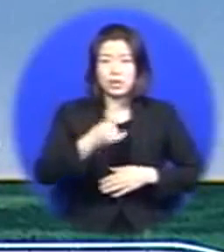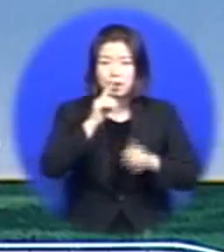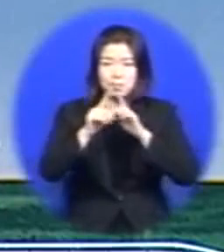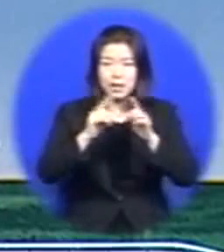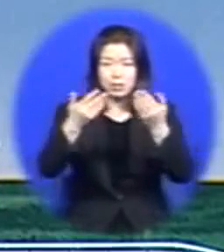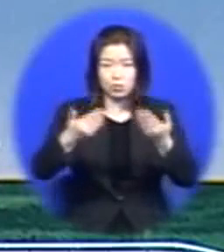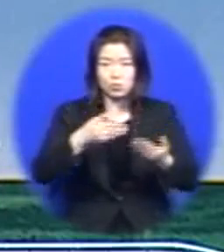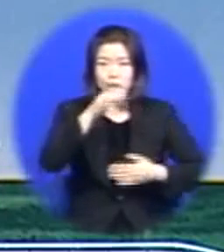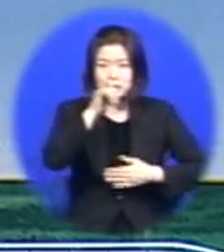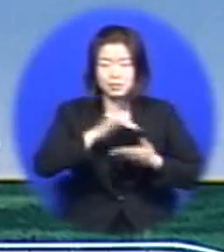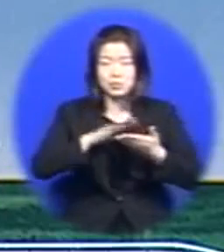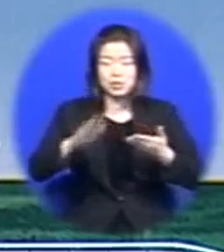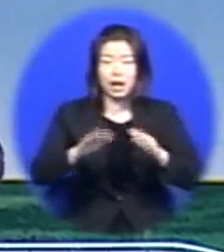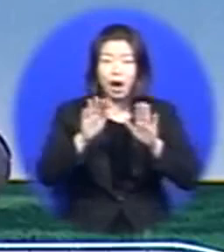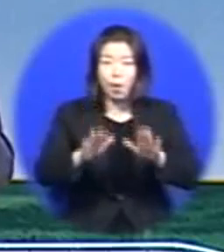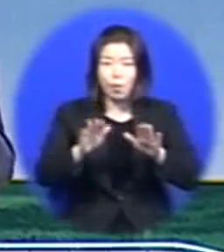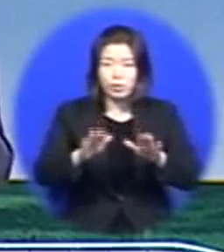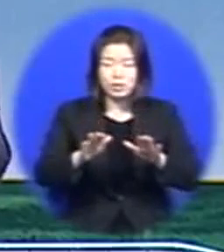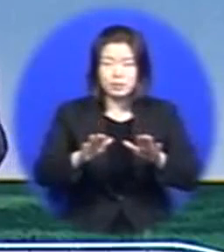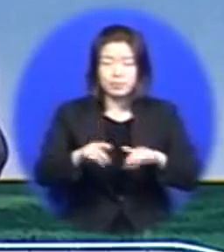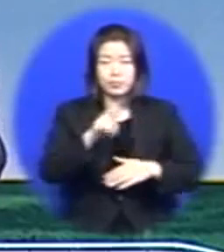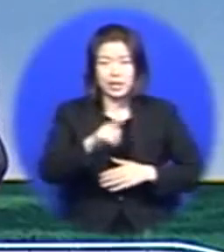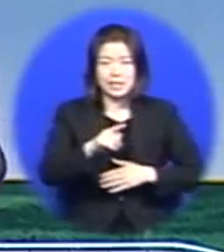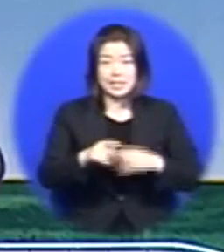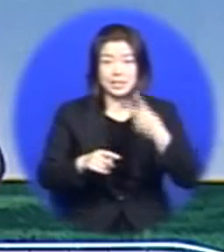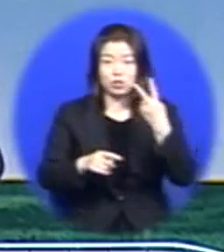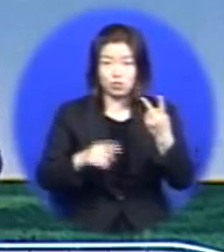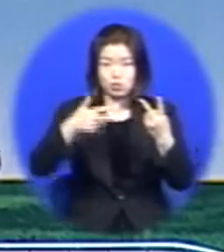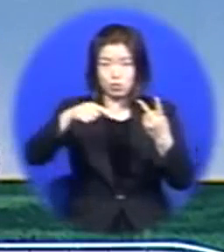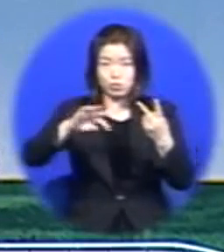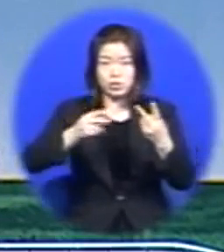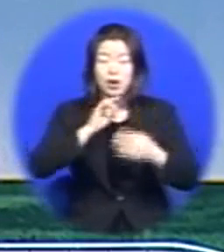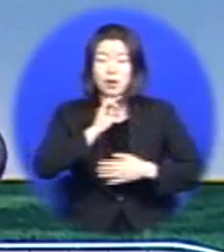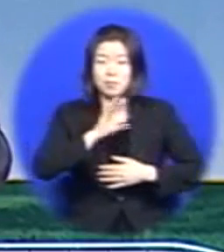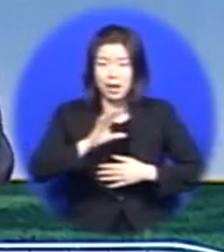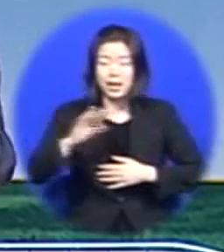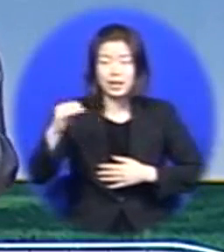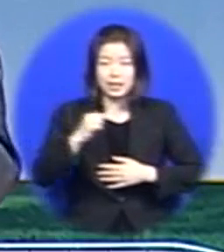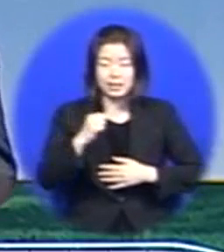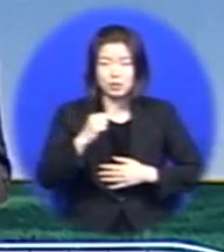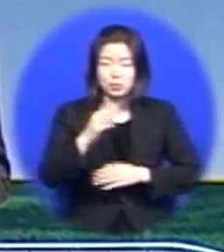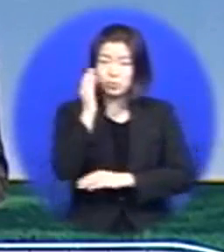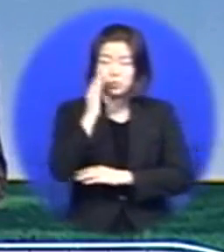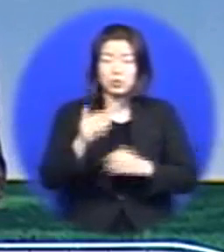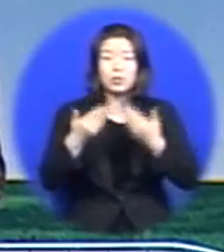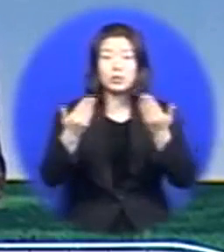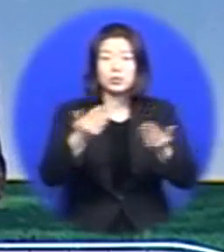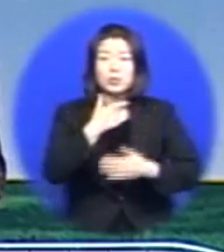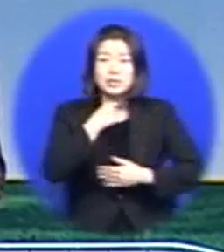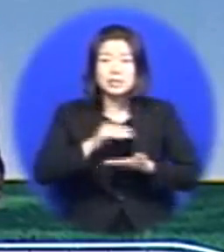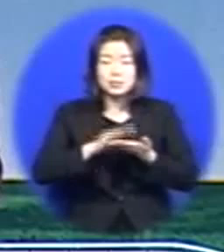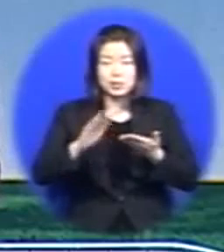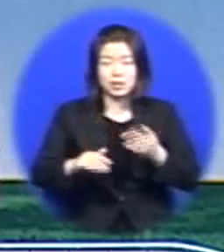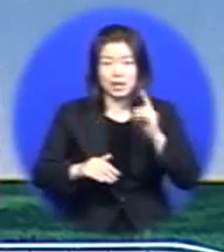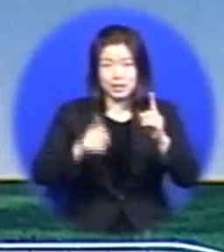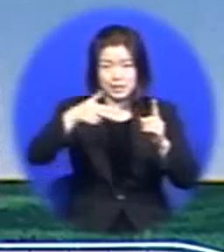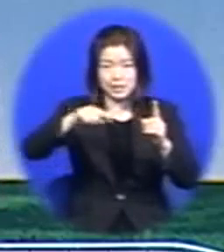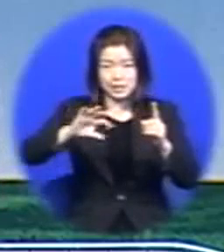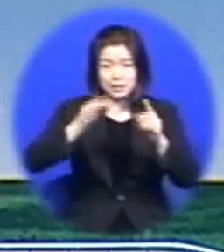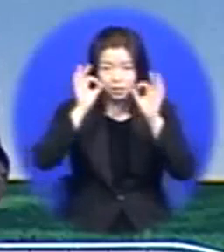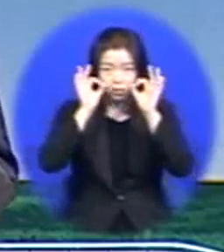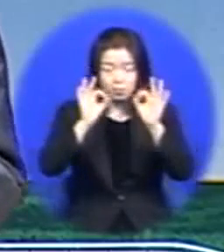말씀하고 있습니다. 그래서 오늘은 요두 절만 가지고 설교를 하려고 하는 겁니다. 1절에